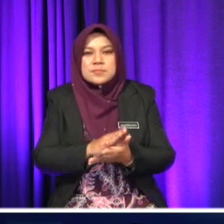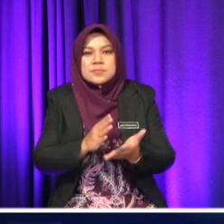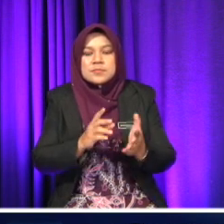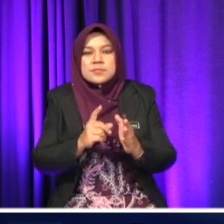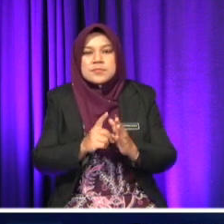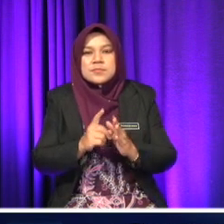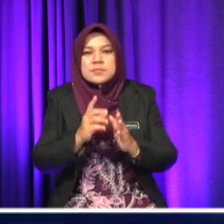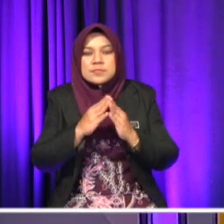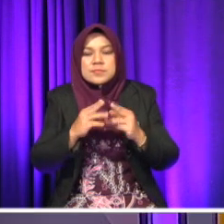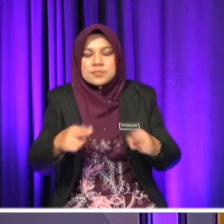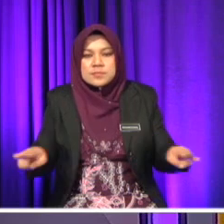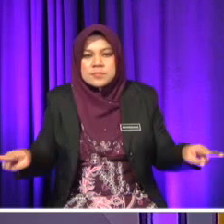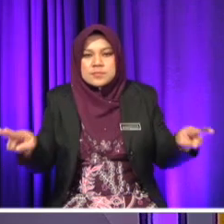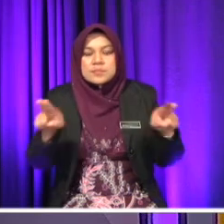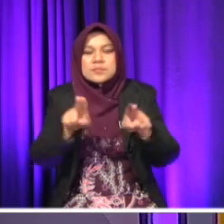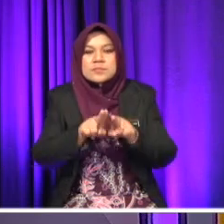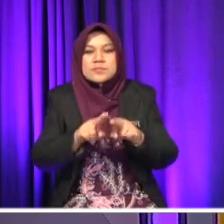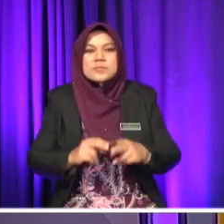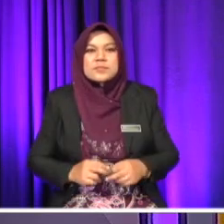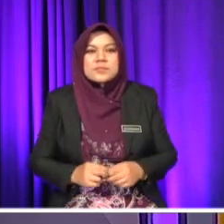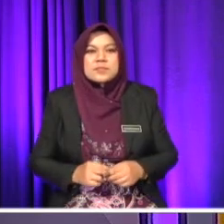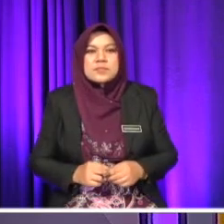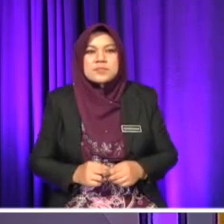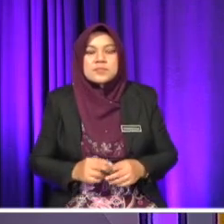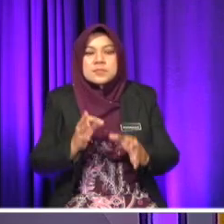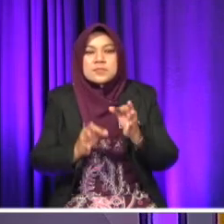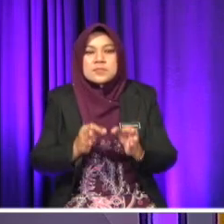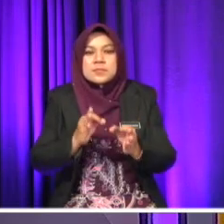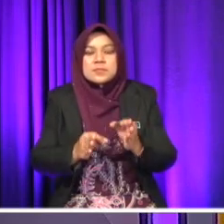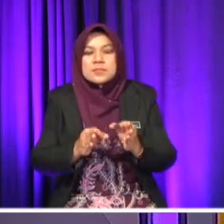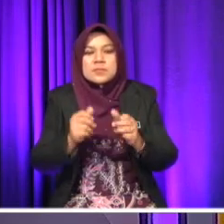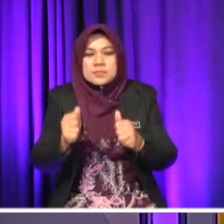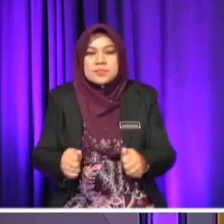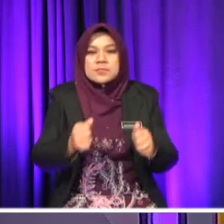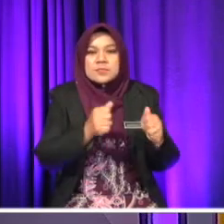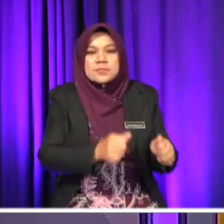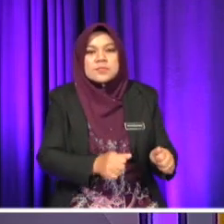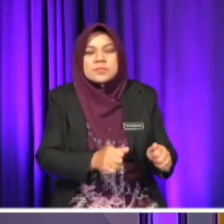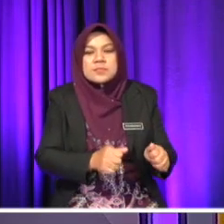terjamin Harmoni jika peraturan